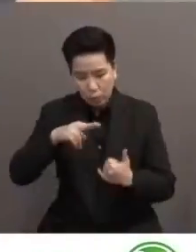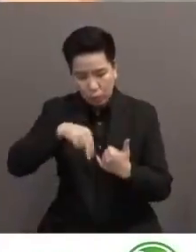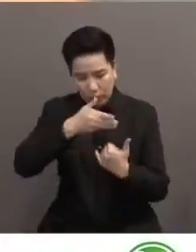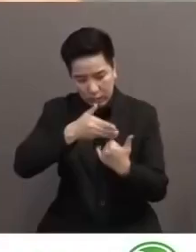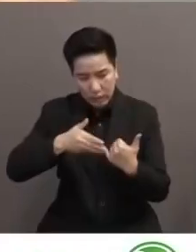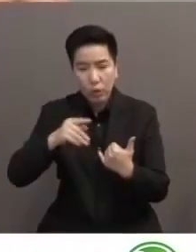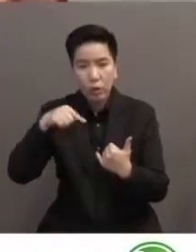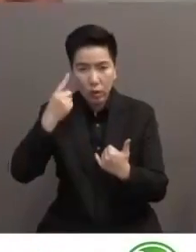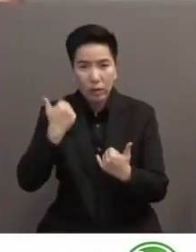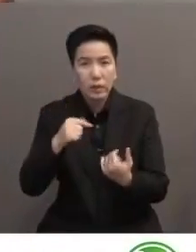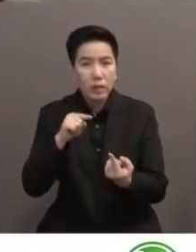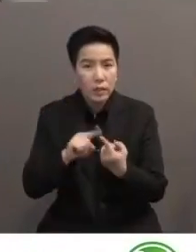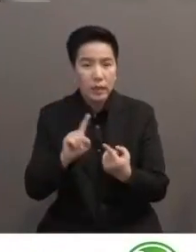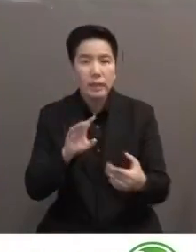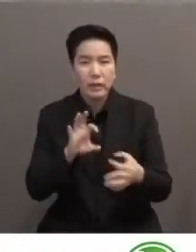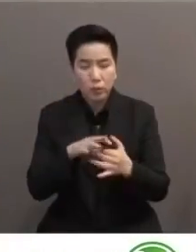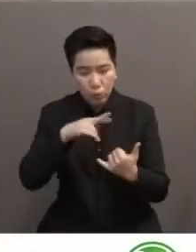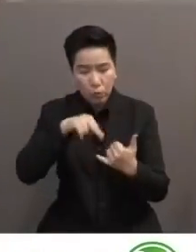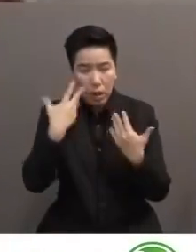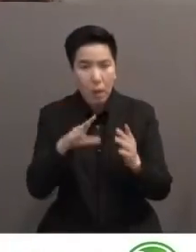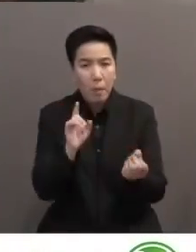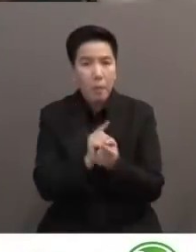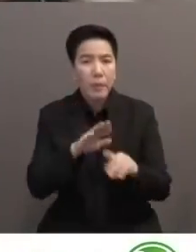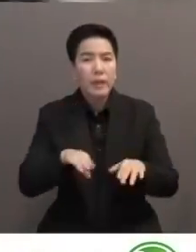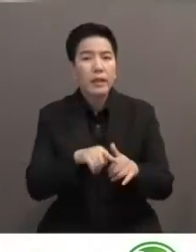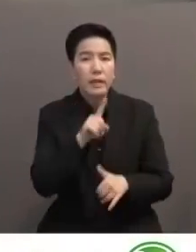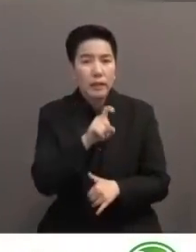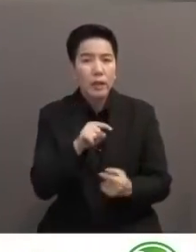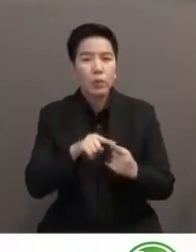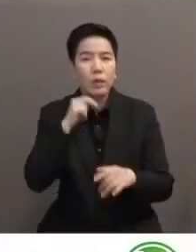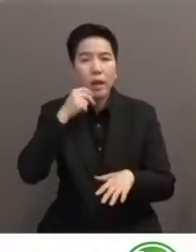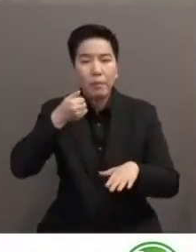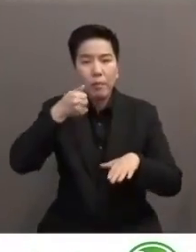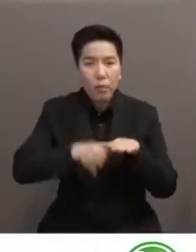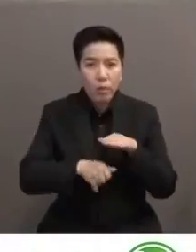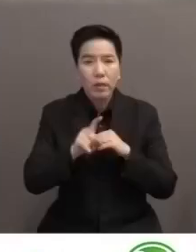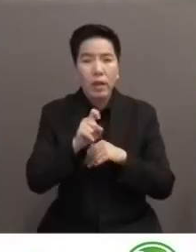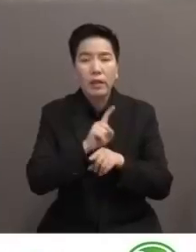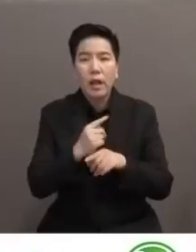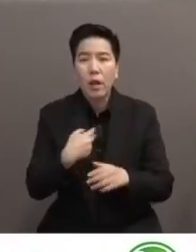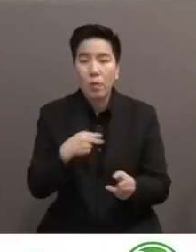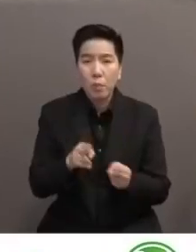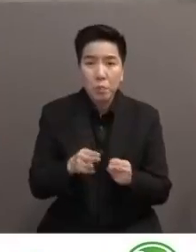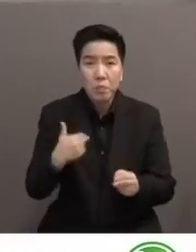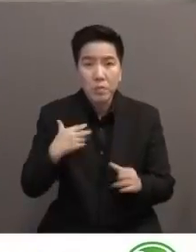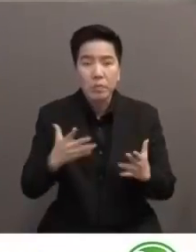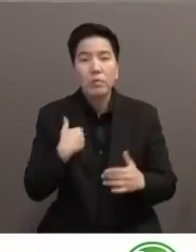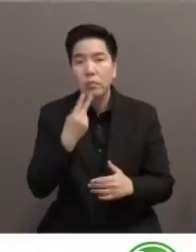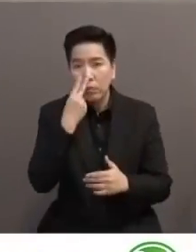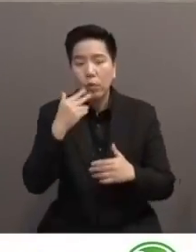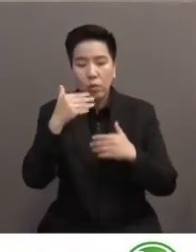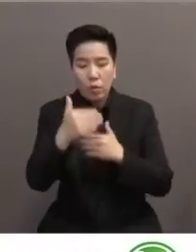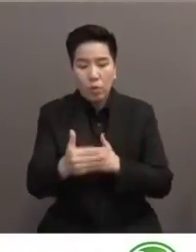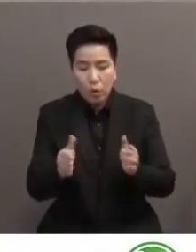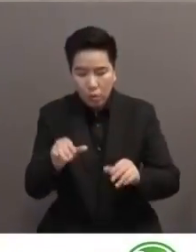พทย์อีกครั้งหนึ่งหลังจากที่ตรวจสอบเบื้องต้นพบว่าเด็กเสียชีวิตจากการจมน้ำส่วนจะถูกข่มขืนหรือเปล่าต้องใช้เวลาตรวจจากห้องปฏิบัติ